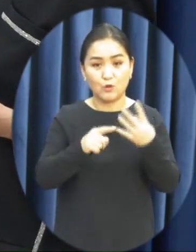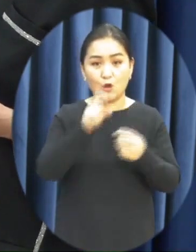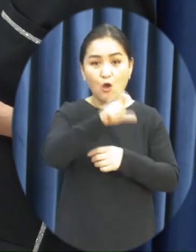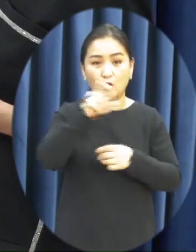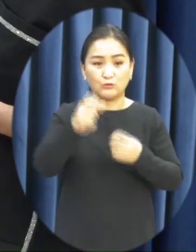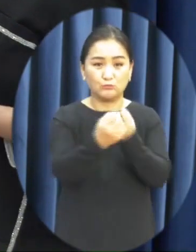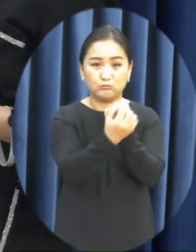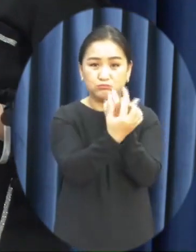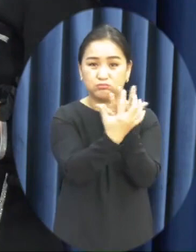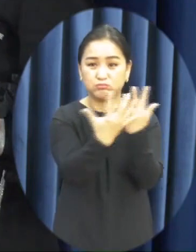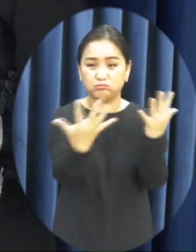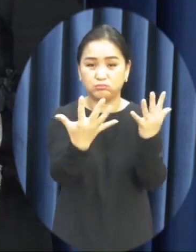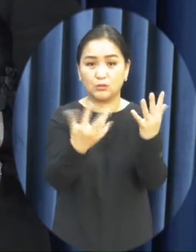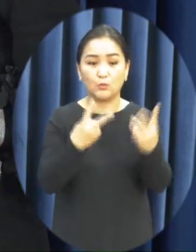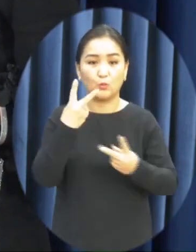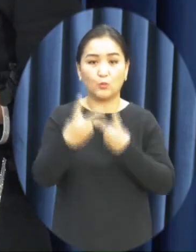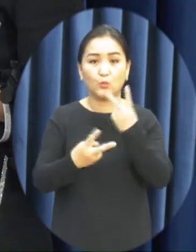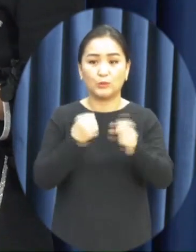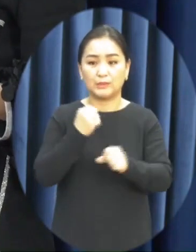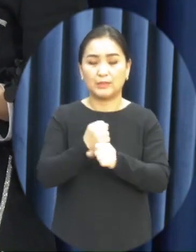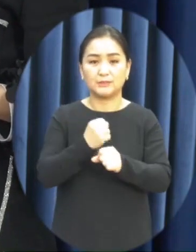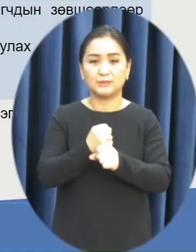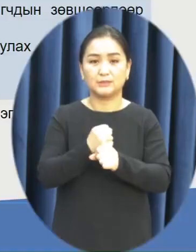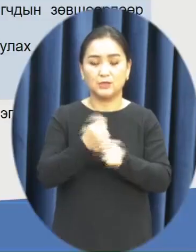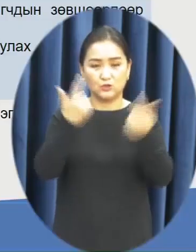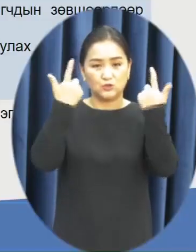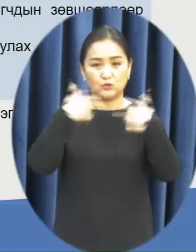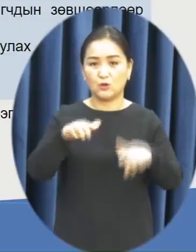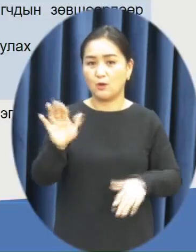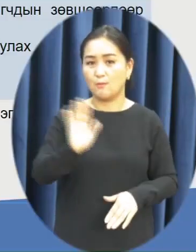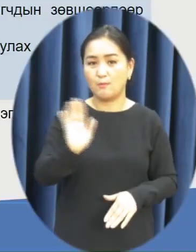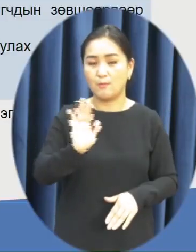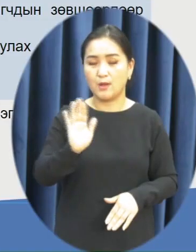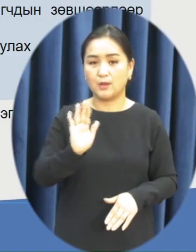གུག སྤིག དག གཅོ སུག སྤྲིད